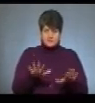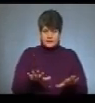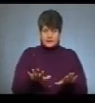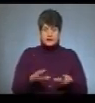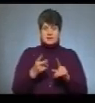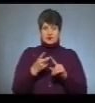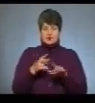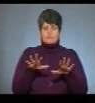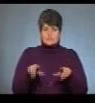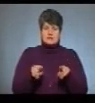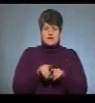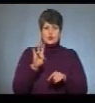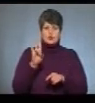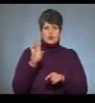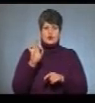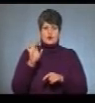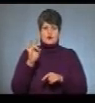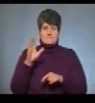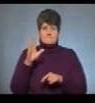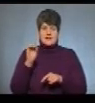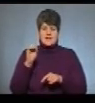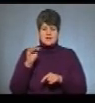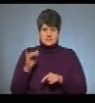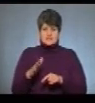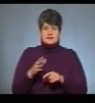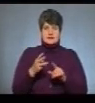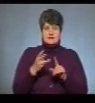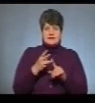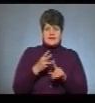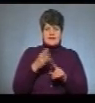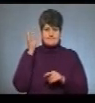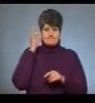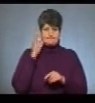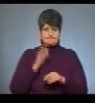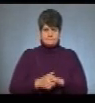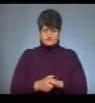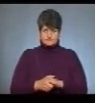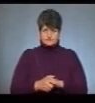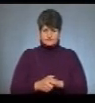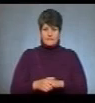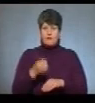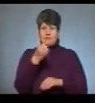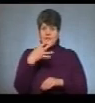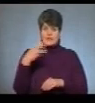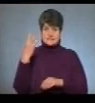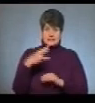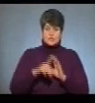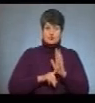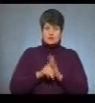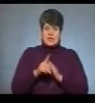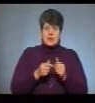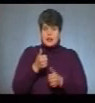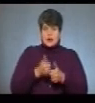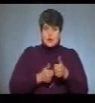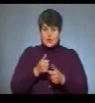теж норвежець Тар'є Бо і третій Бенедікт Дол з Німеччини. О 15:30 розпочалась гонка